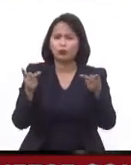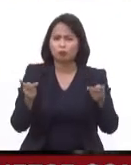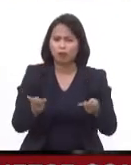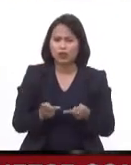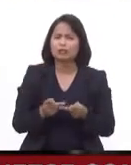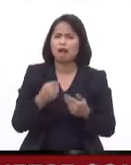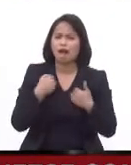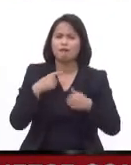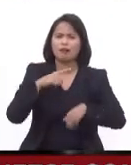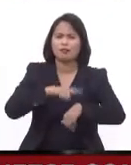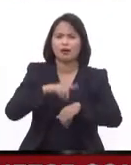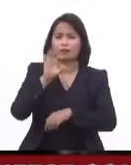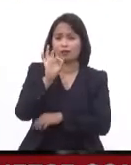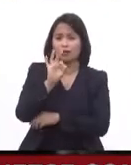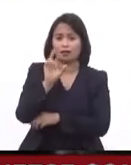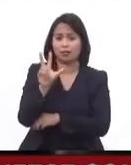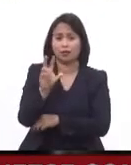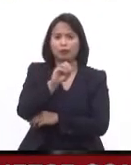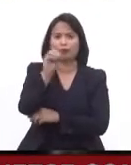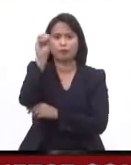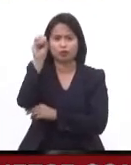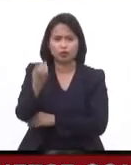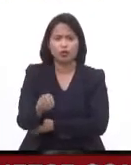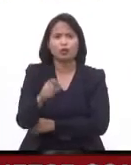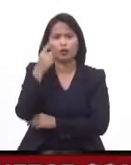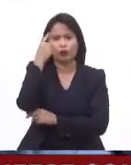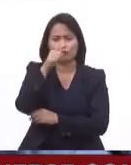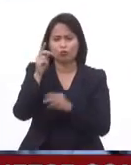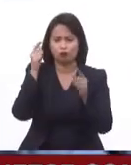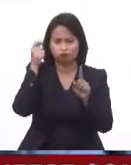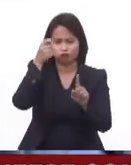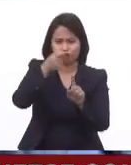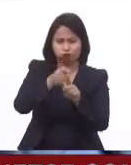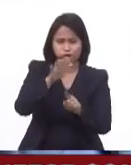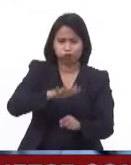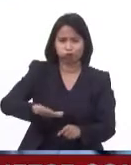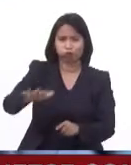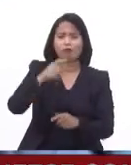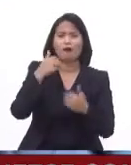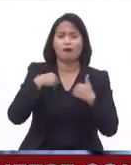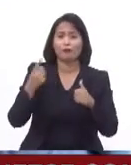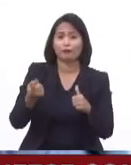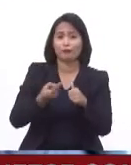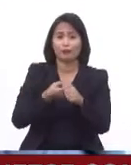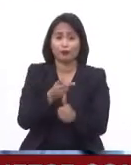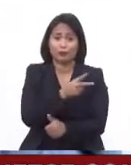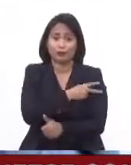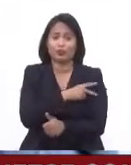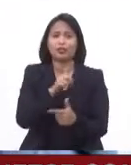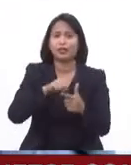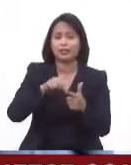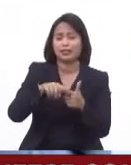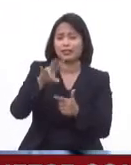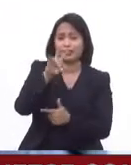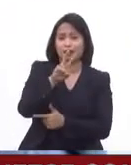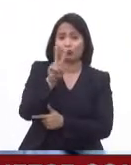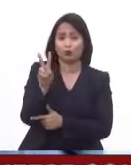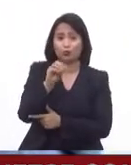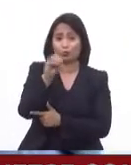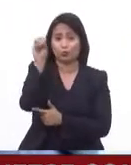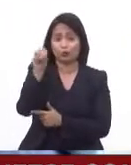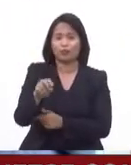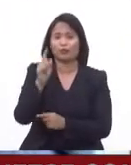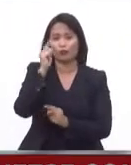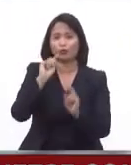panahon ay 93% ng third target population ang nabigyan ng first dose at 72% naman ang nabigyan ng